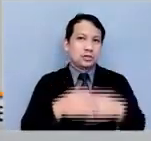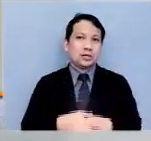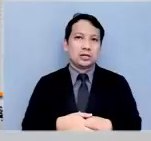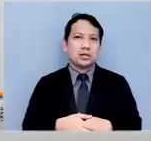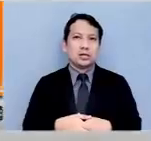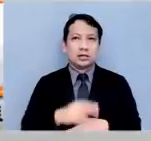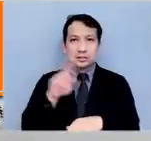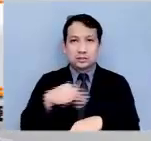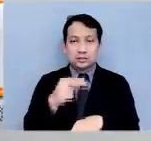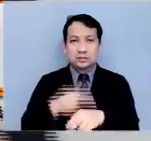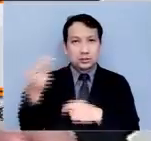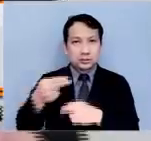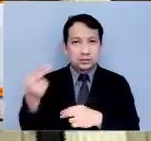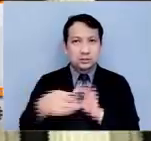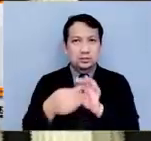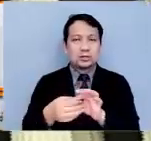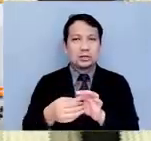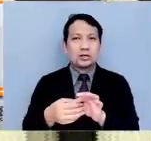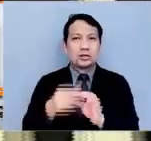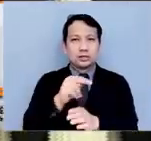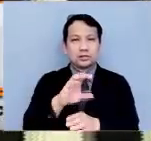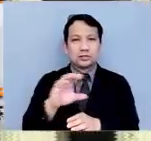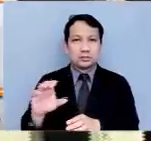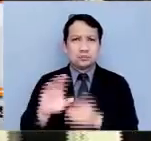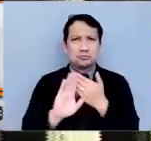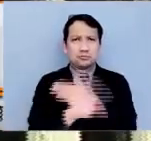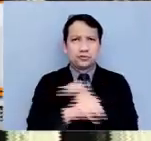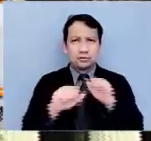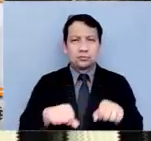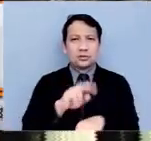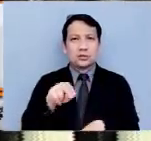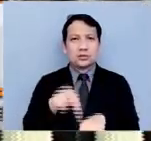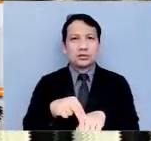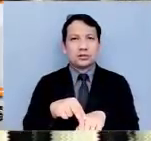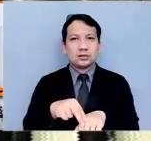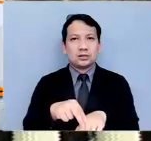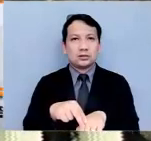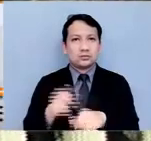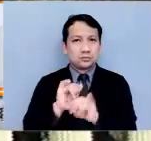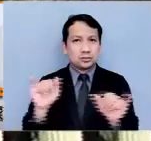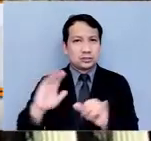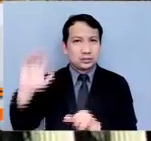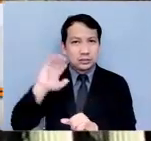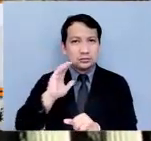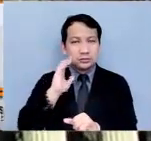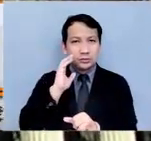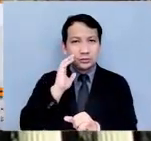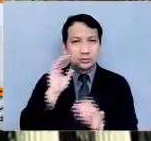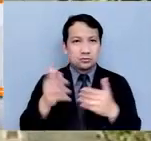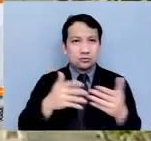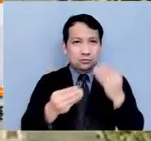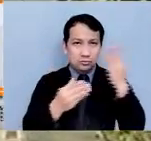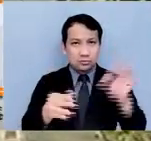Ayon sa National Historical Commission of the Philippines, pwedeng maibalik ang National Historical Landmark sa dati nitong itsura. Ano ba